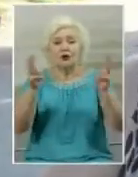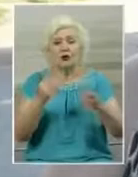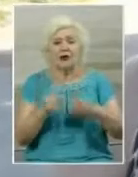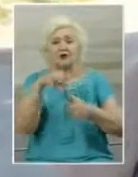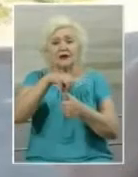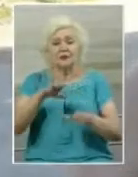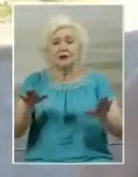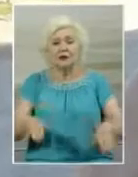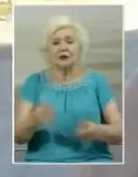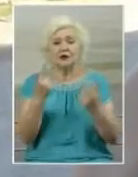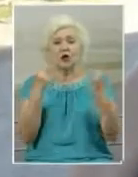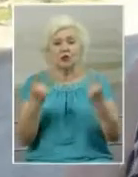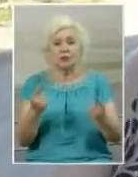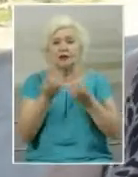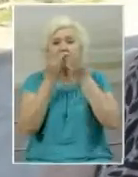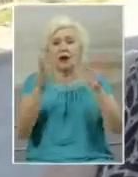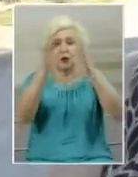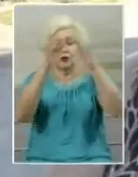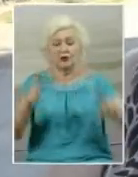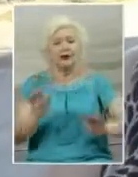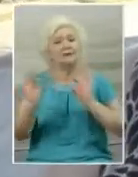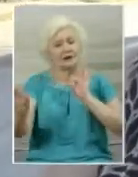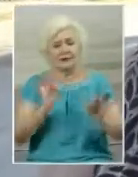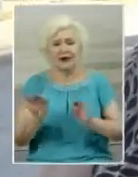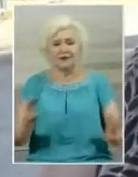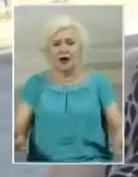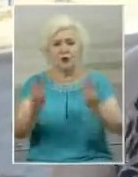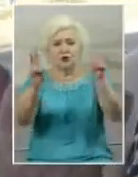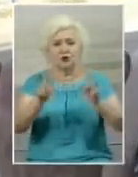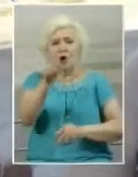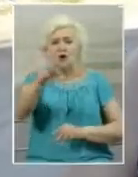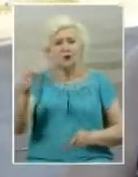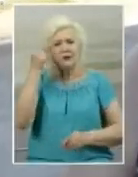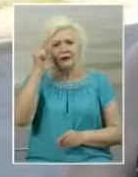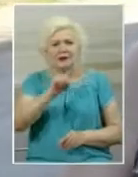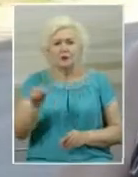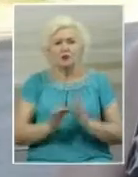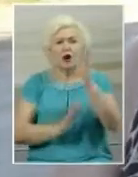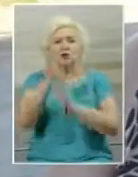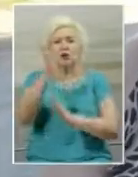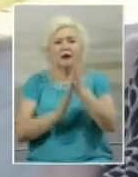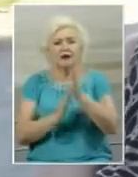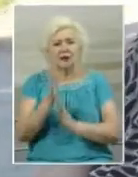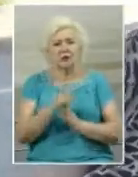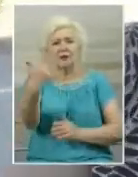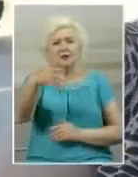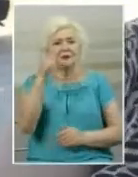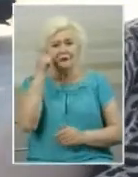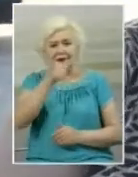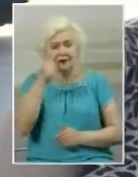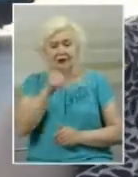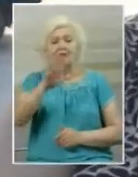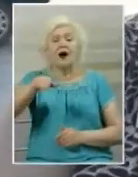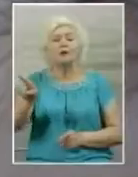де крупний, хороший ліс. Это явно поджог. Явно. Люди не думают, что лес растет 50 лет, а потом потомкам